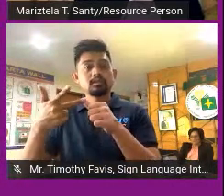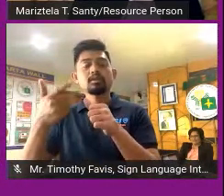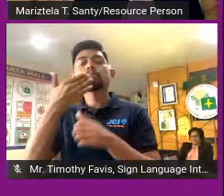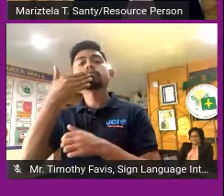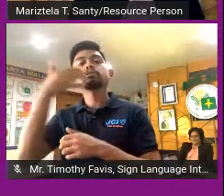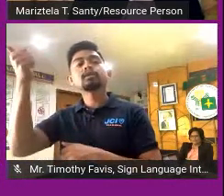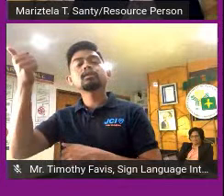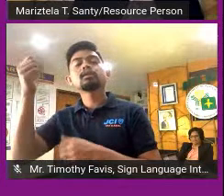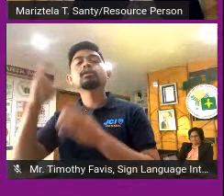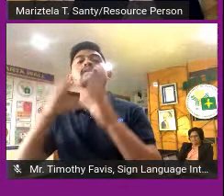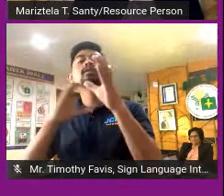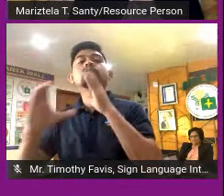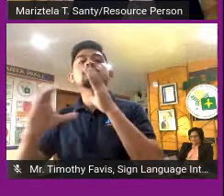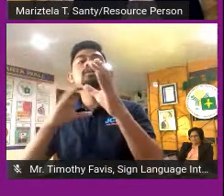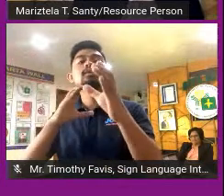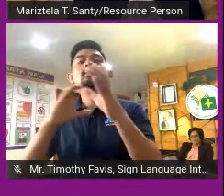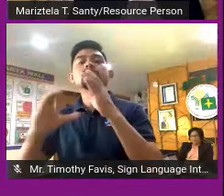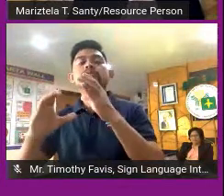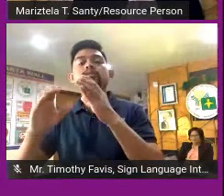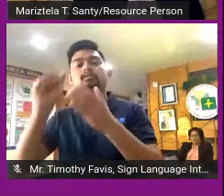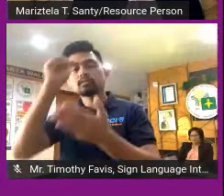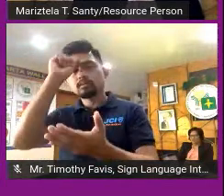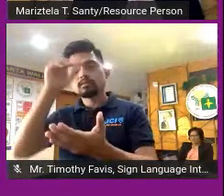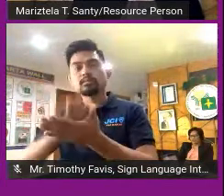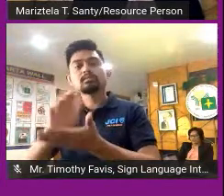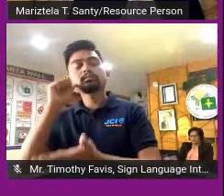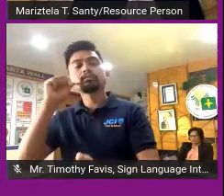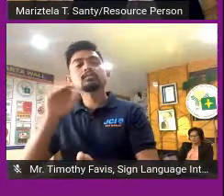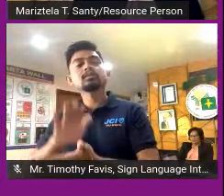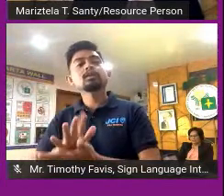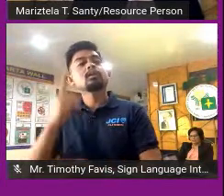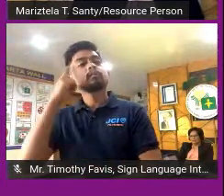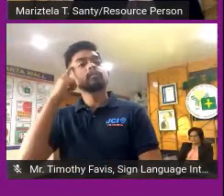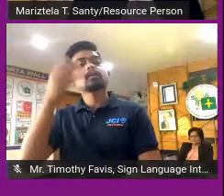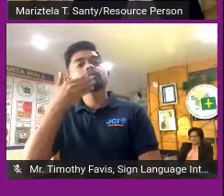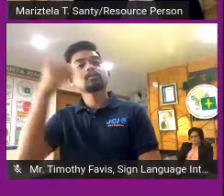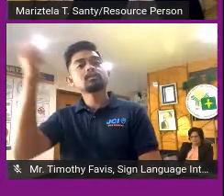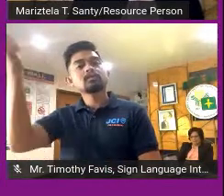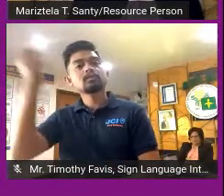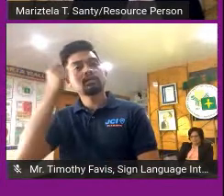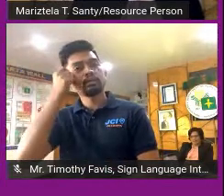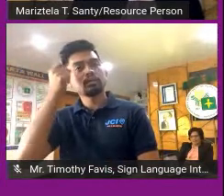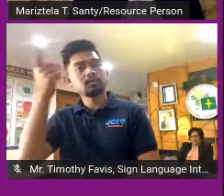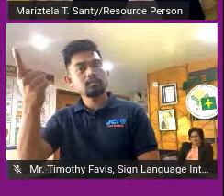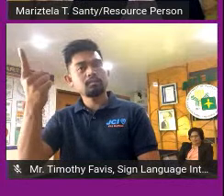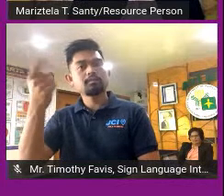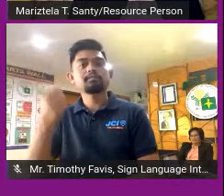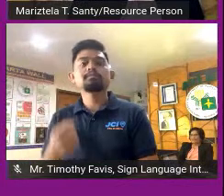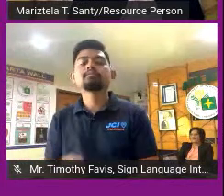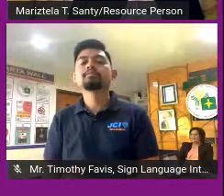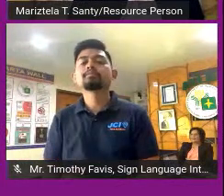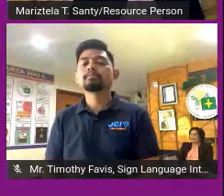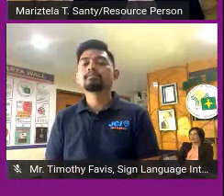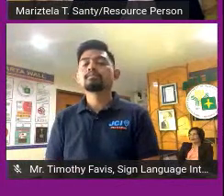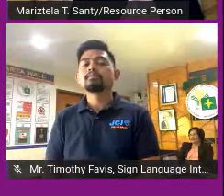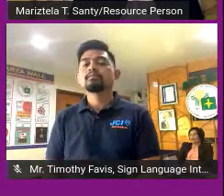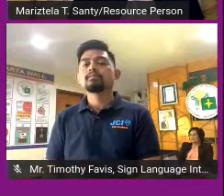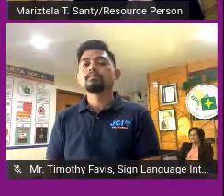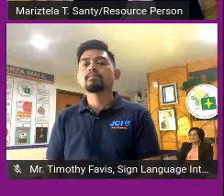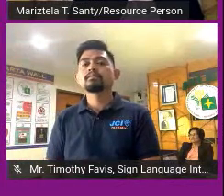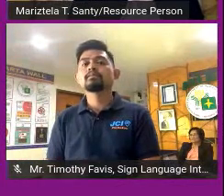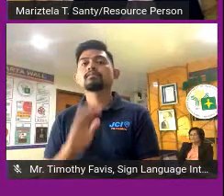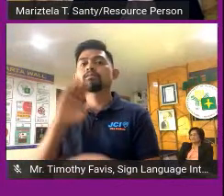better understanding. Effective communication in the sense na, sabi nga ni Kian,